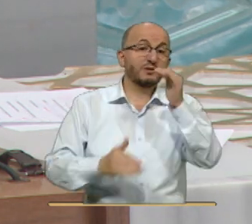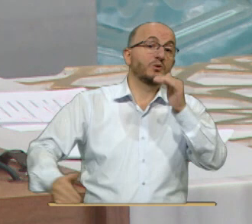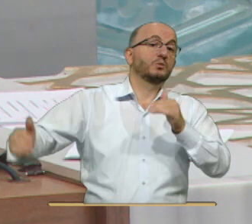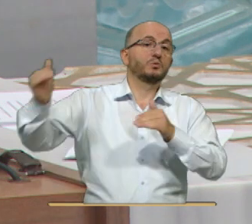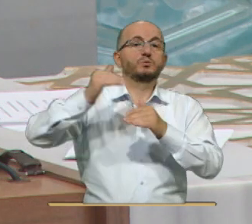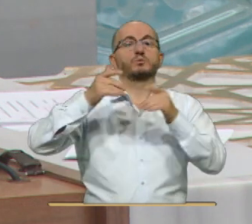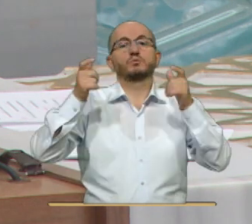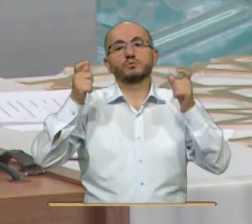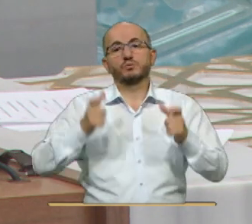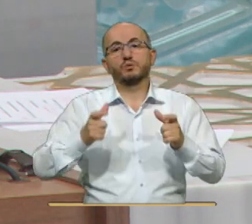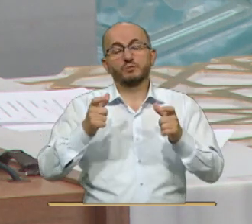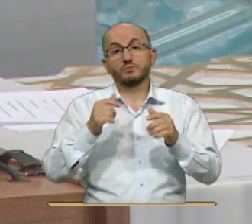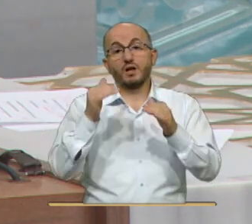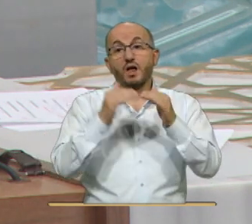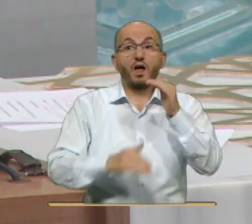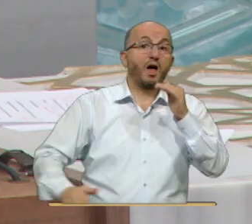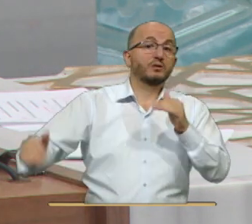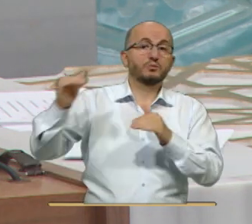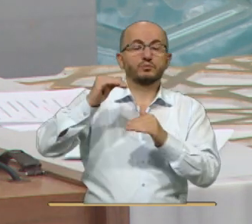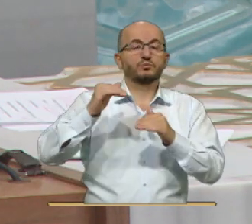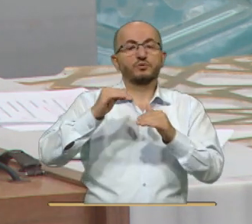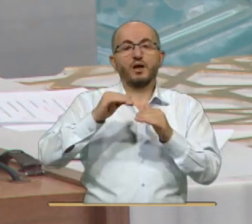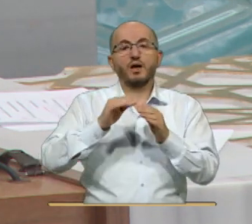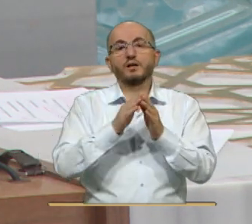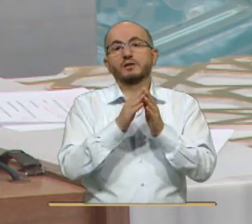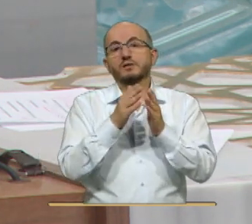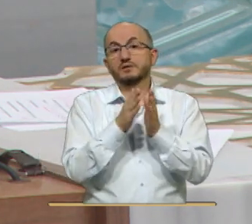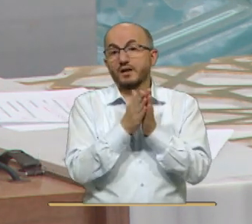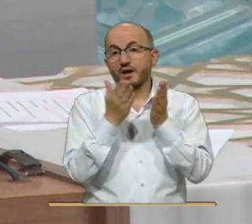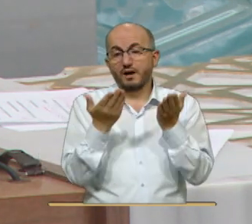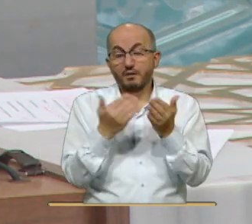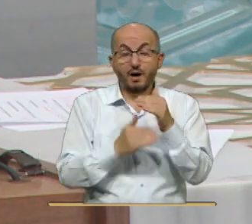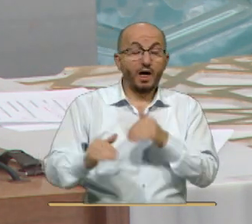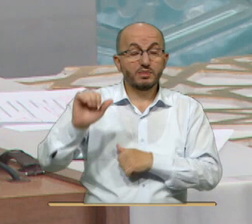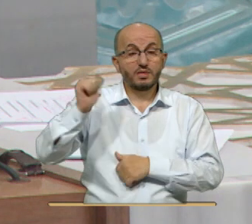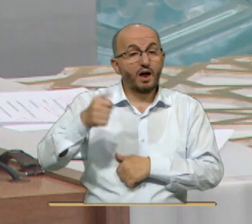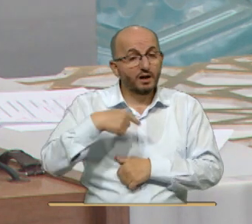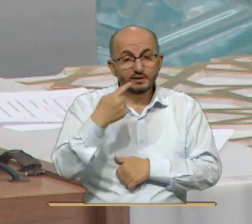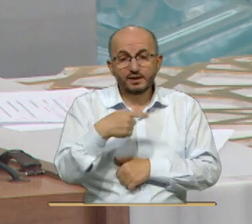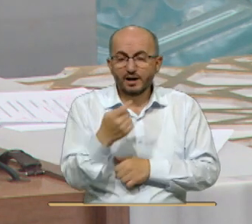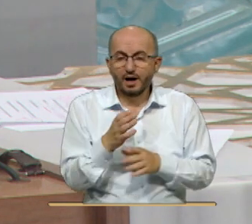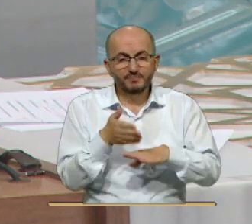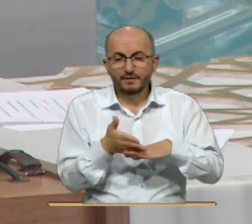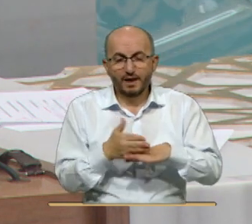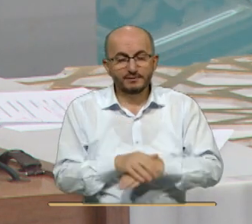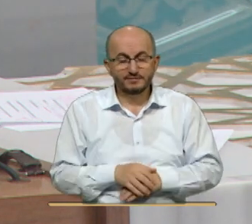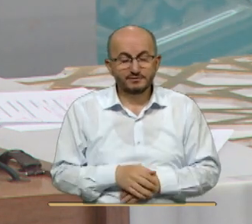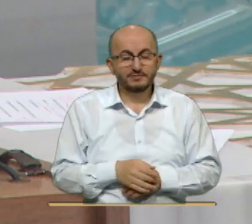konumda, en üst, en yüce kelam, en değerli kelam. Neden?